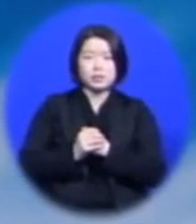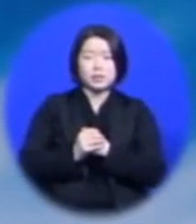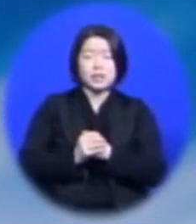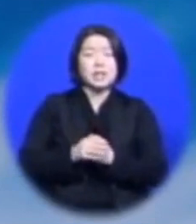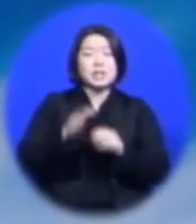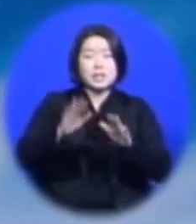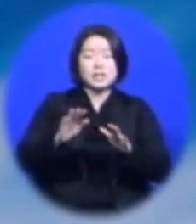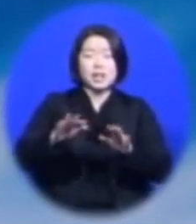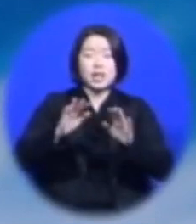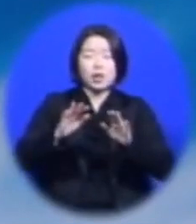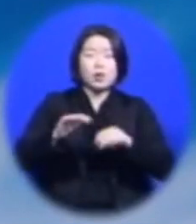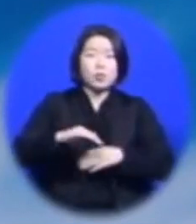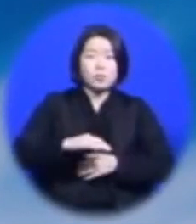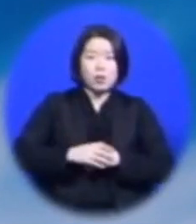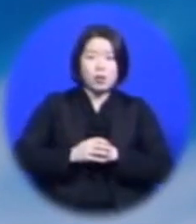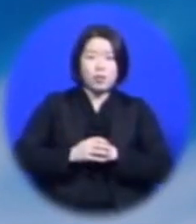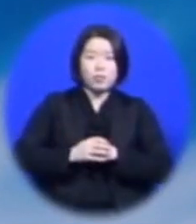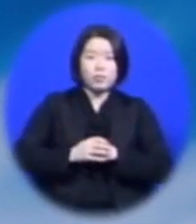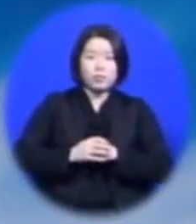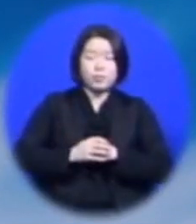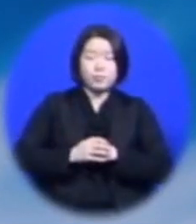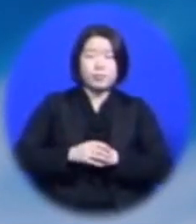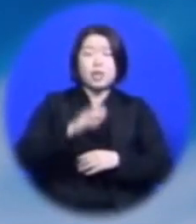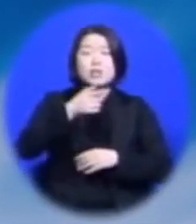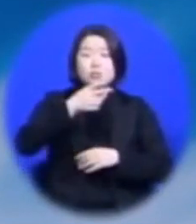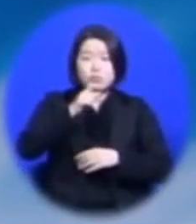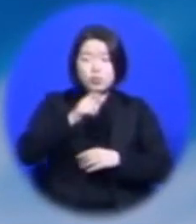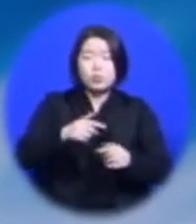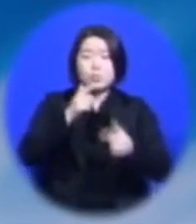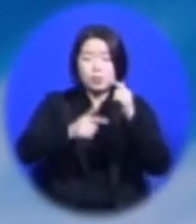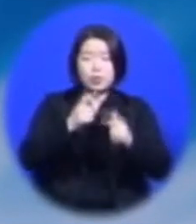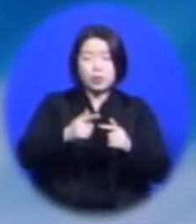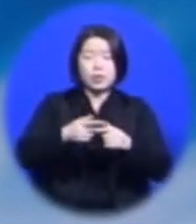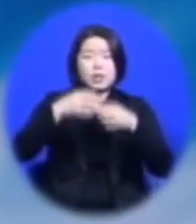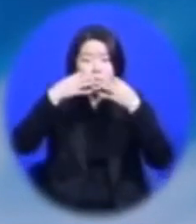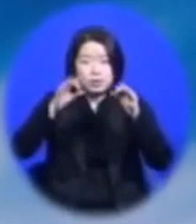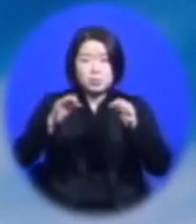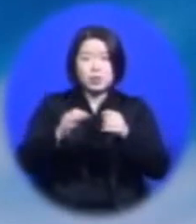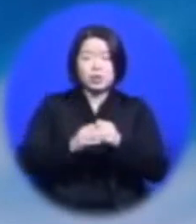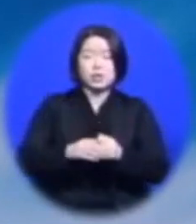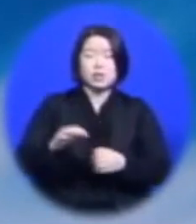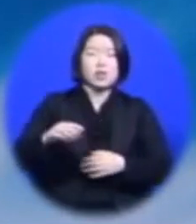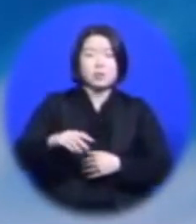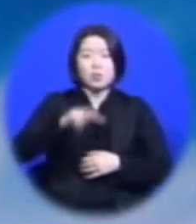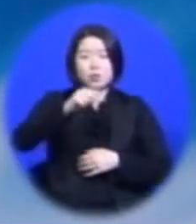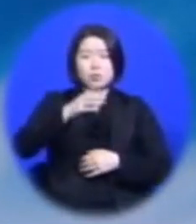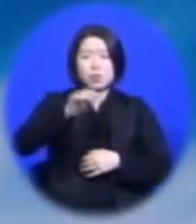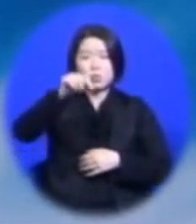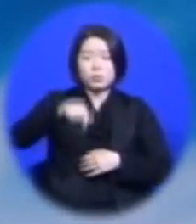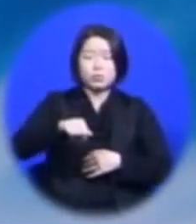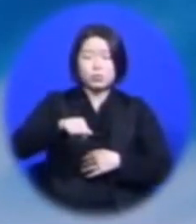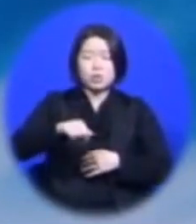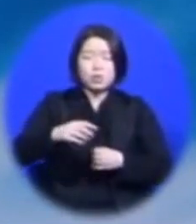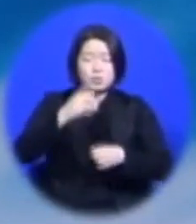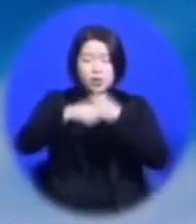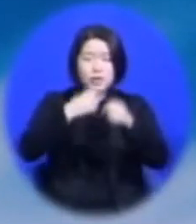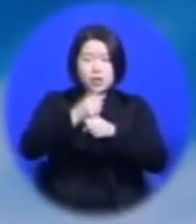이제 오늘 그리고 수요일, 목요일, 금요일 우리 송구영신집회에서